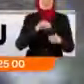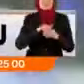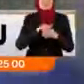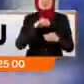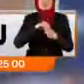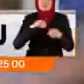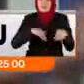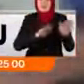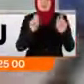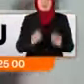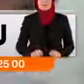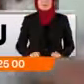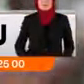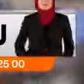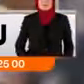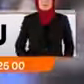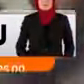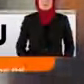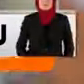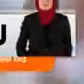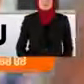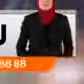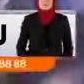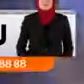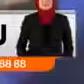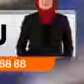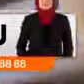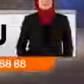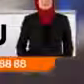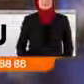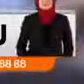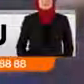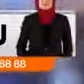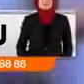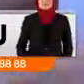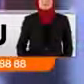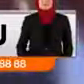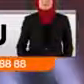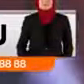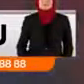et Evet bu da önemli değil